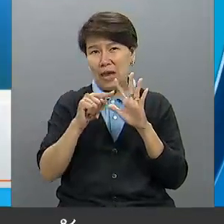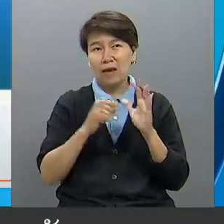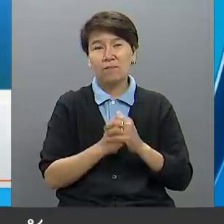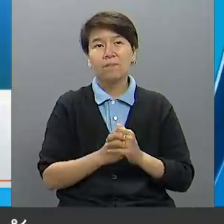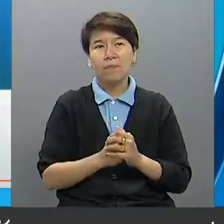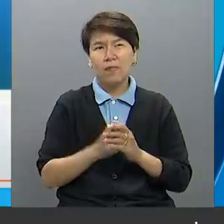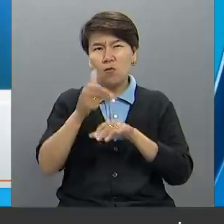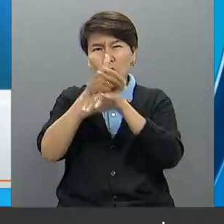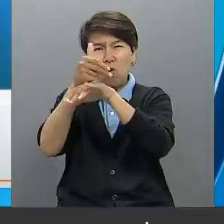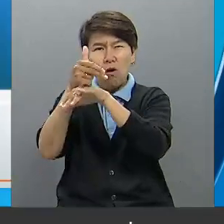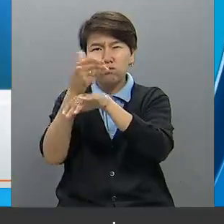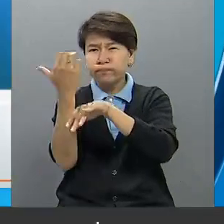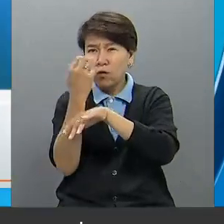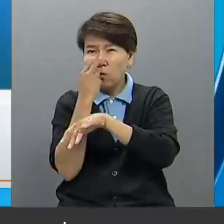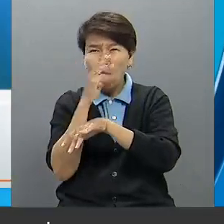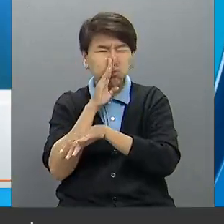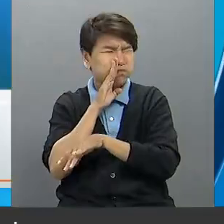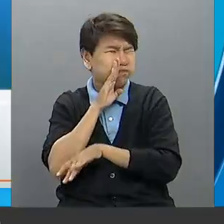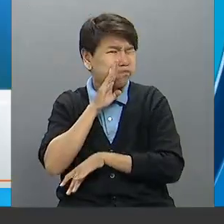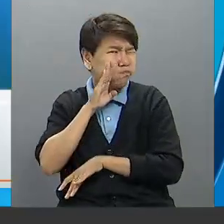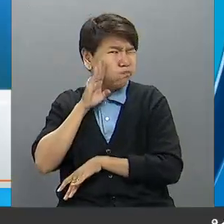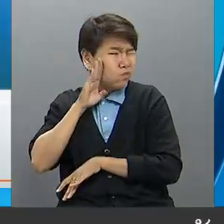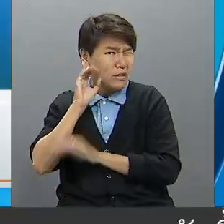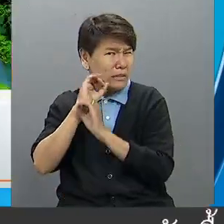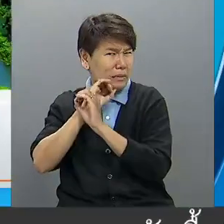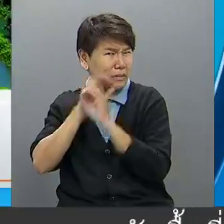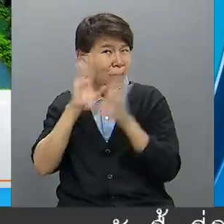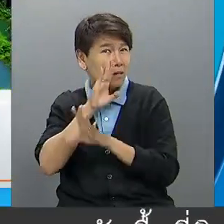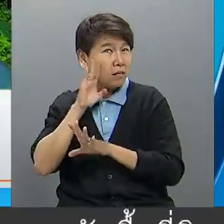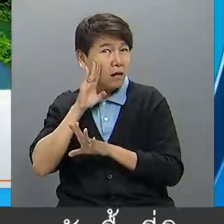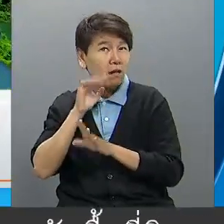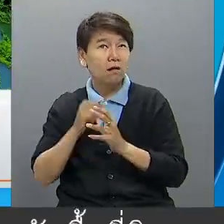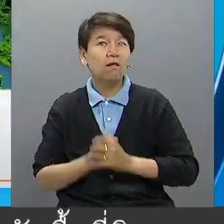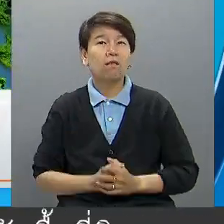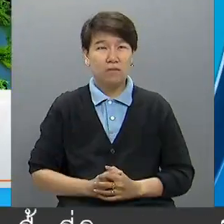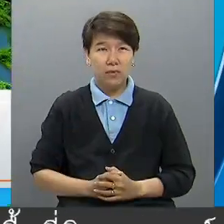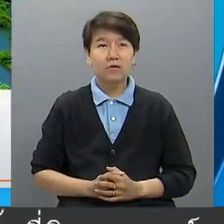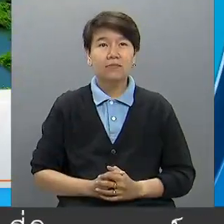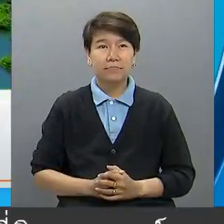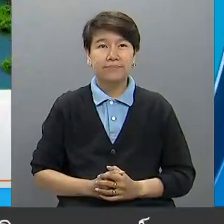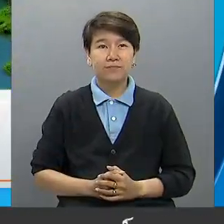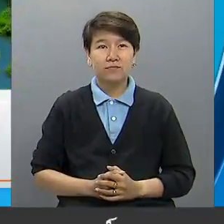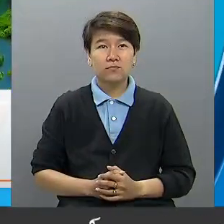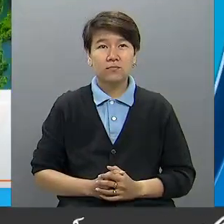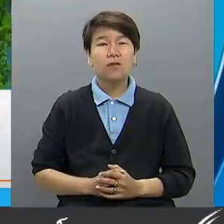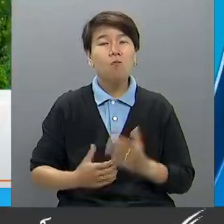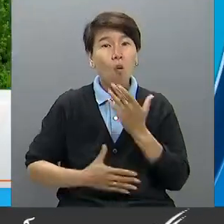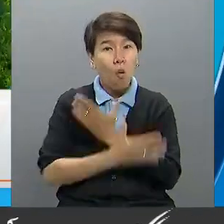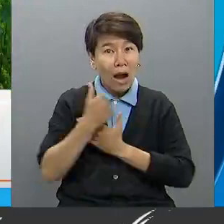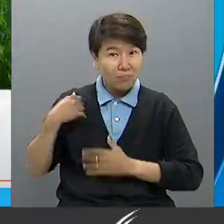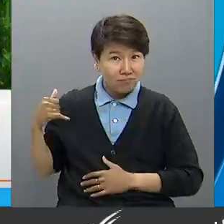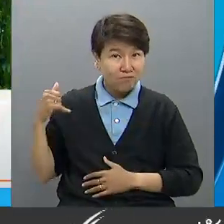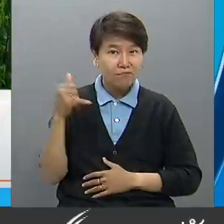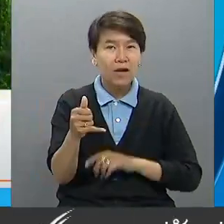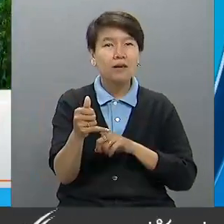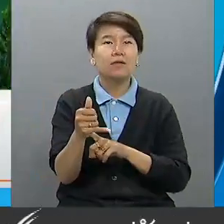มันแบบโอ้ดีอ่ะนะครับมันทำได้แล้วเห็นภาพแล้วเหมือนไปเที่ยวเลยนะครับดังนั้น ถ้ามีโอกาสได้ไปเที่ยวกันที่นี่คุณผู้ชมครับก็ต้องขอเน้